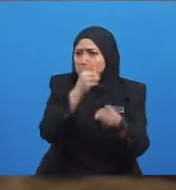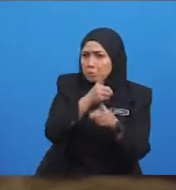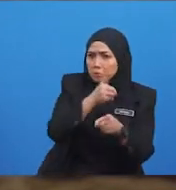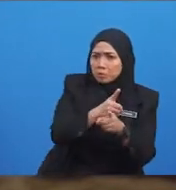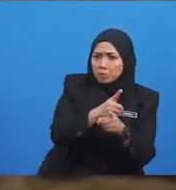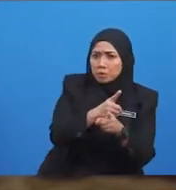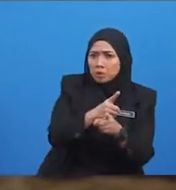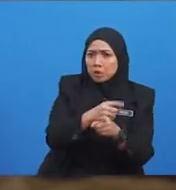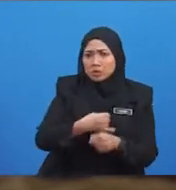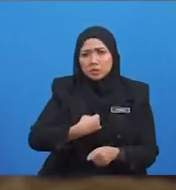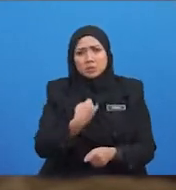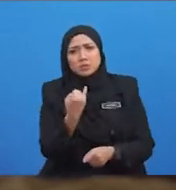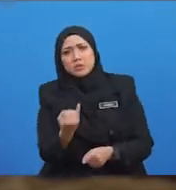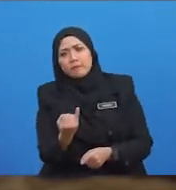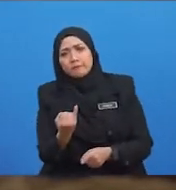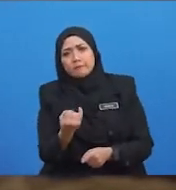menginsafi dosanya.